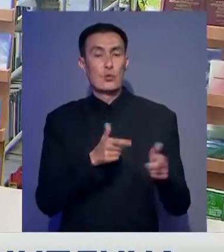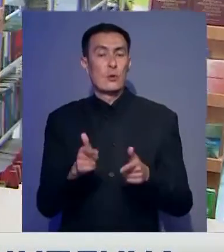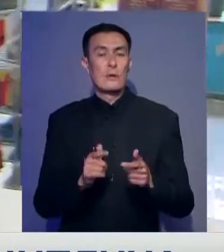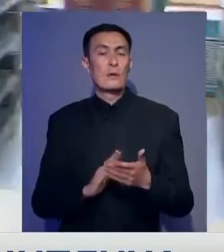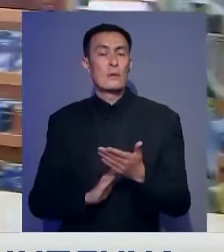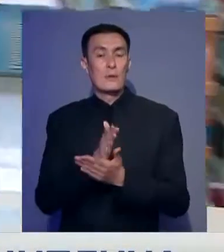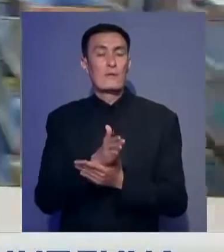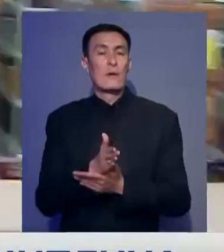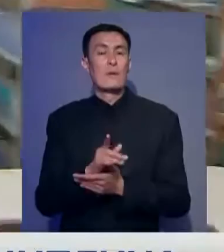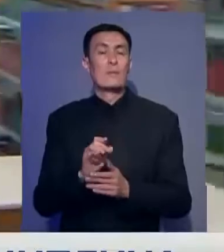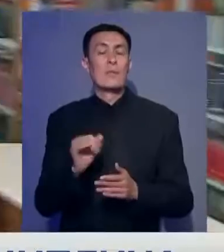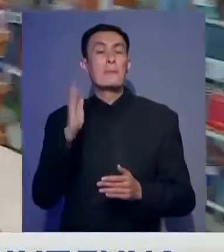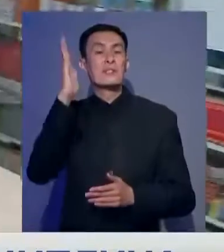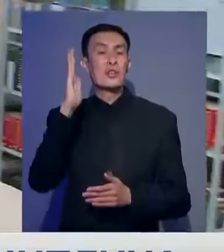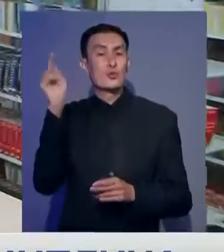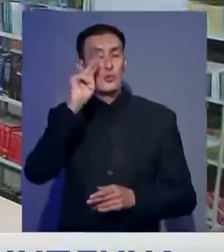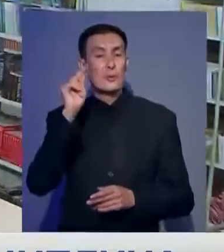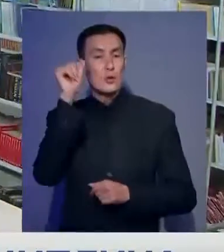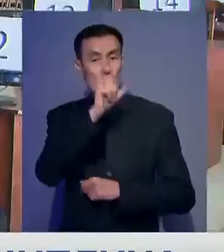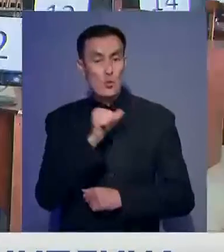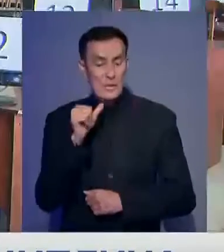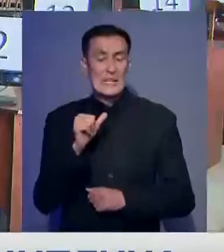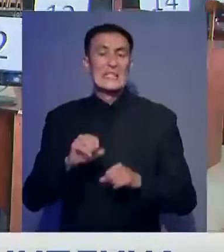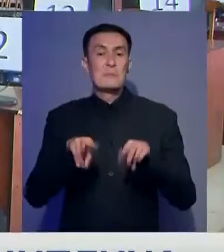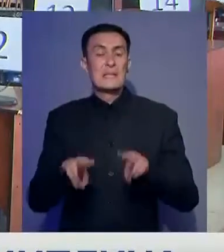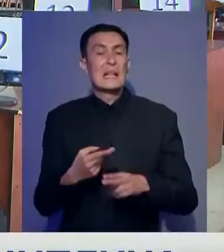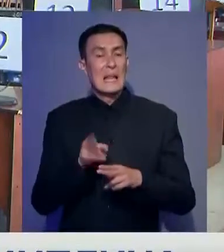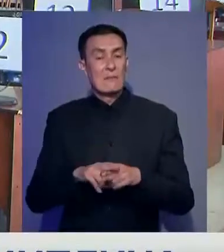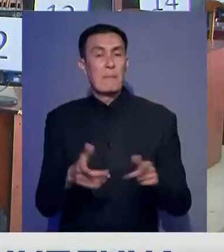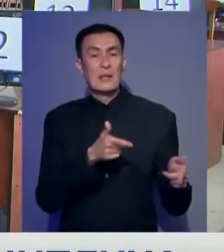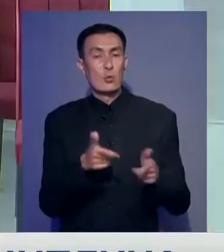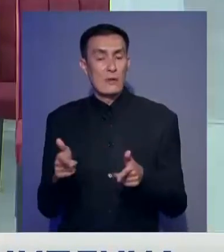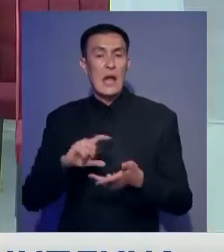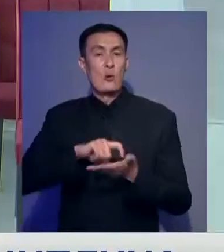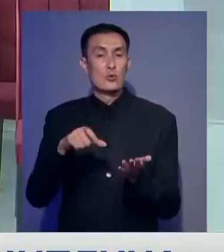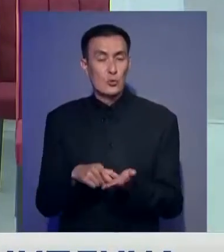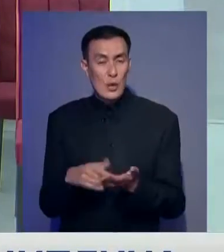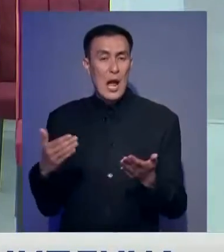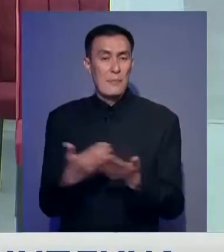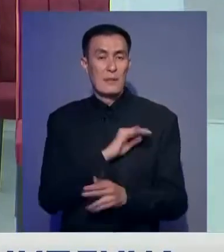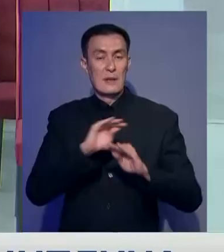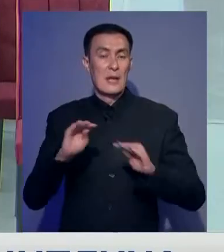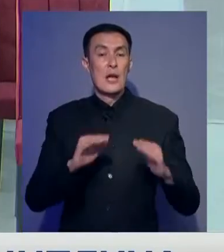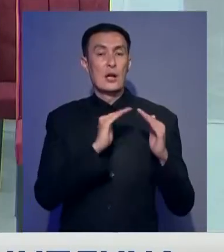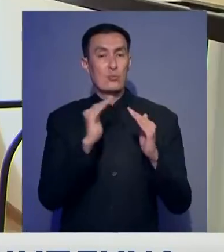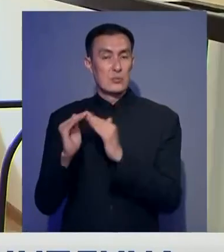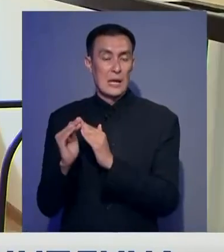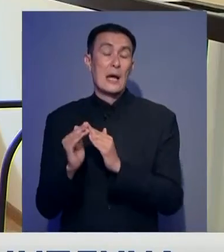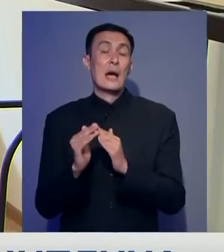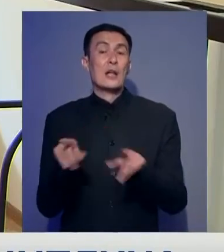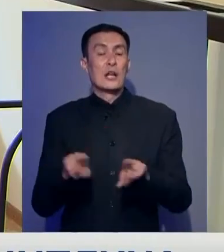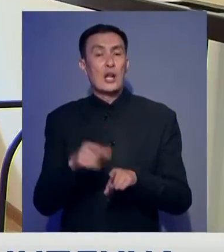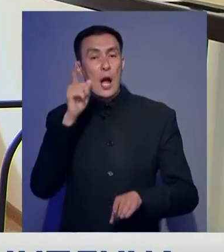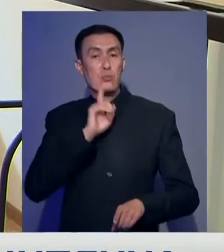первые потоки абитуриентов на предстоящий учебный год. Специально для этого подготовлены аудитории, обновлены корпуса здания.